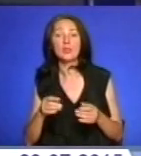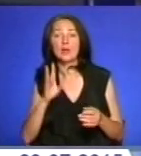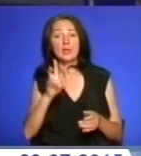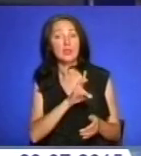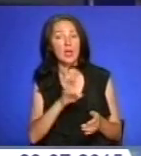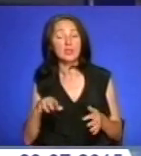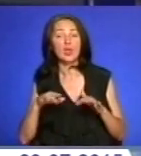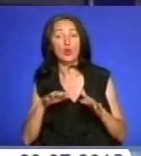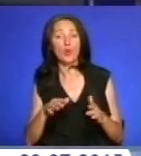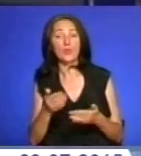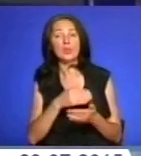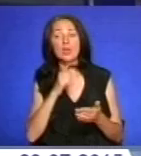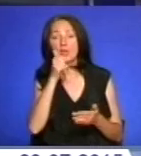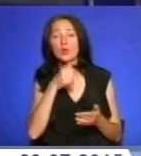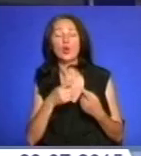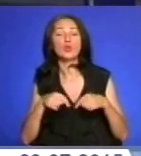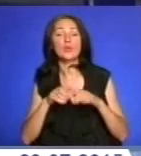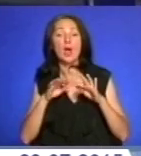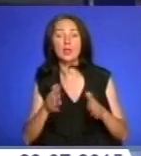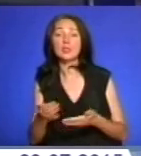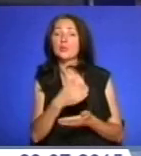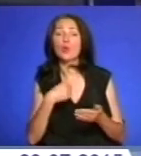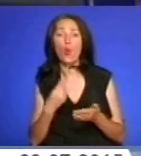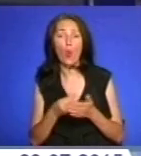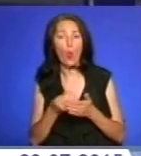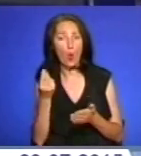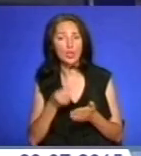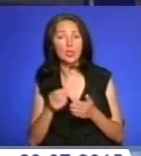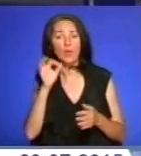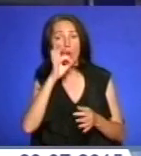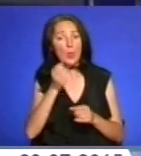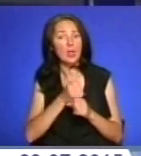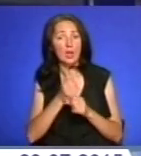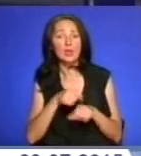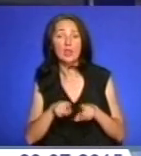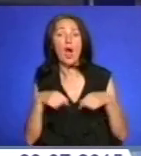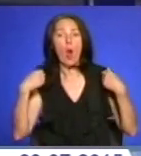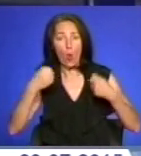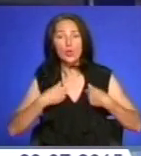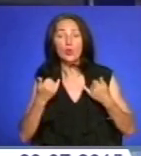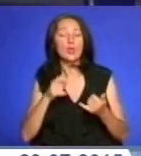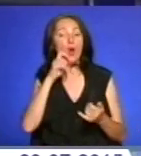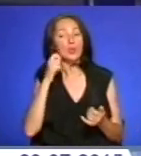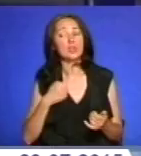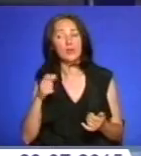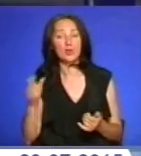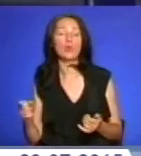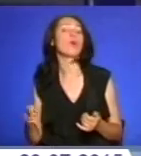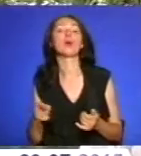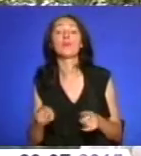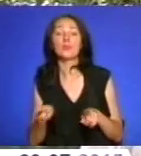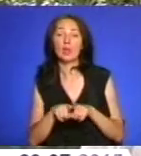збору коштів, медикаментів та одягу для українських військових. Кажуть, на прохання активно відгукуються також жителі